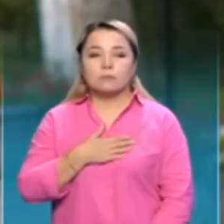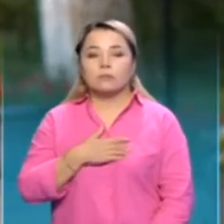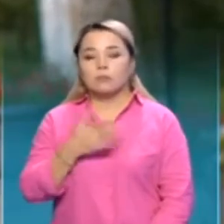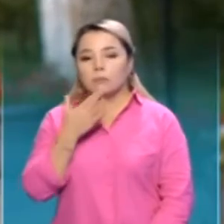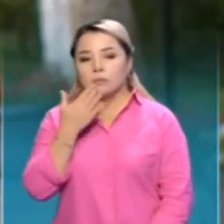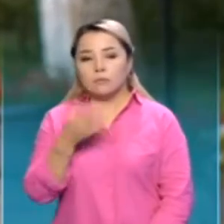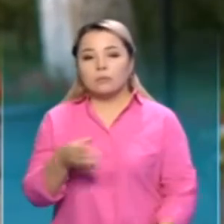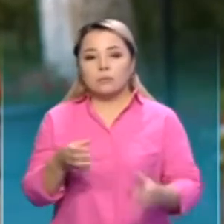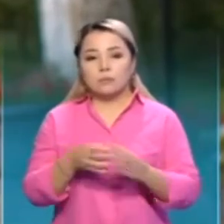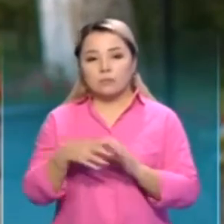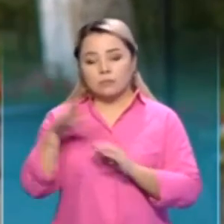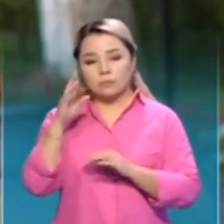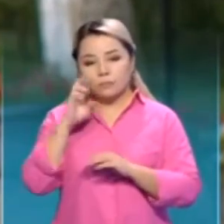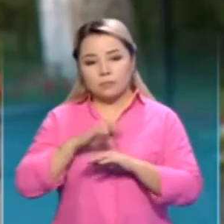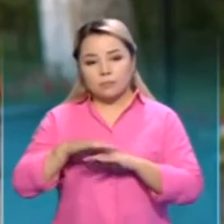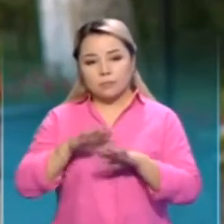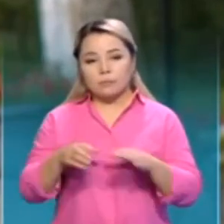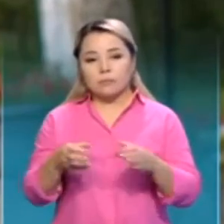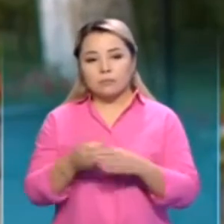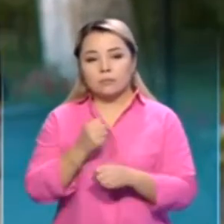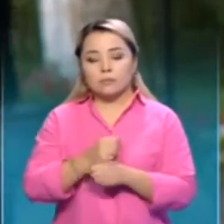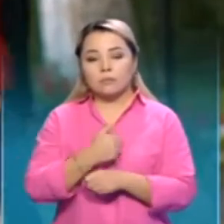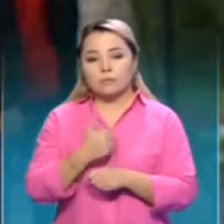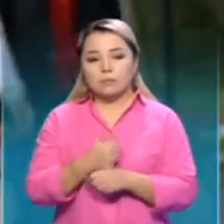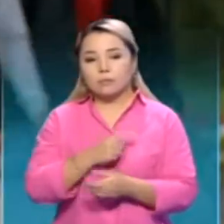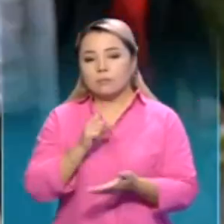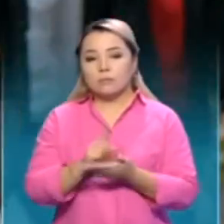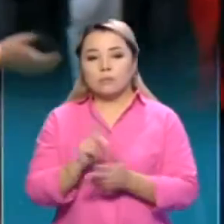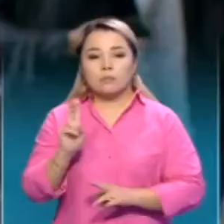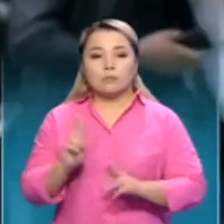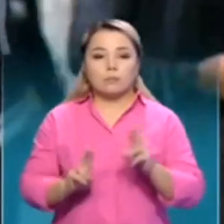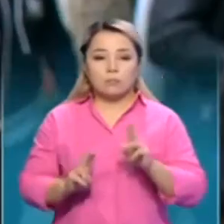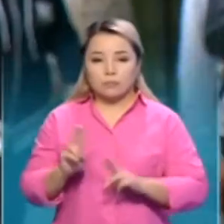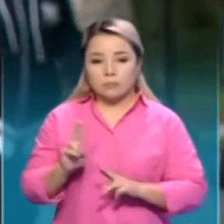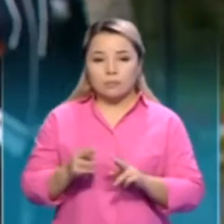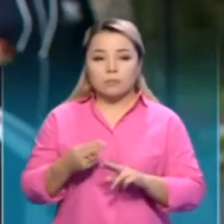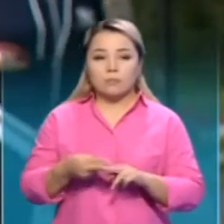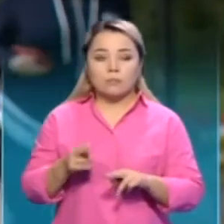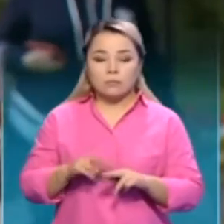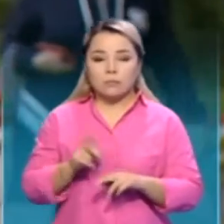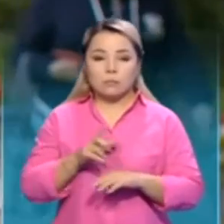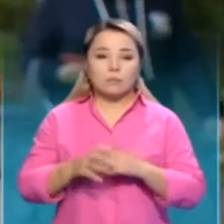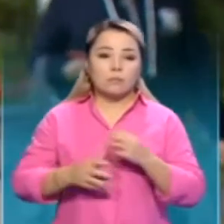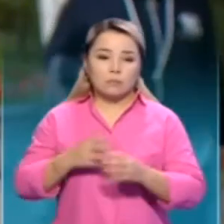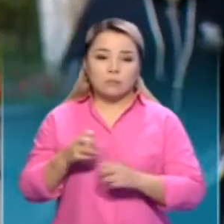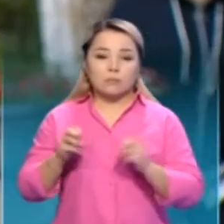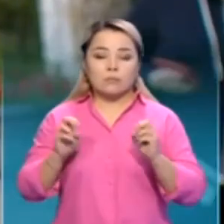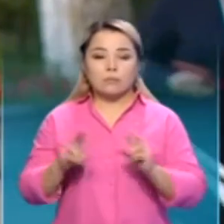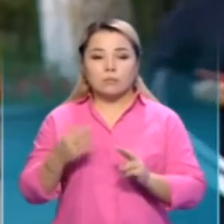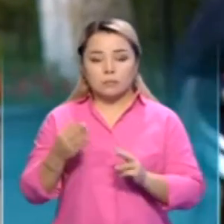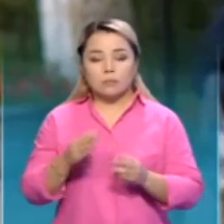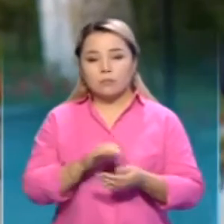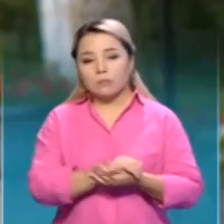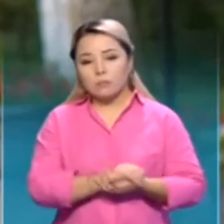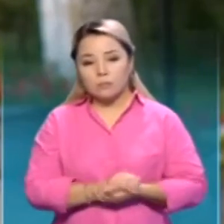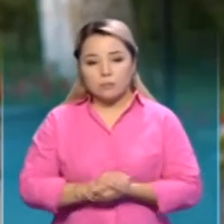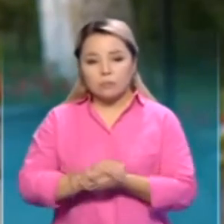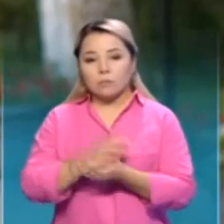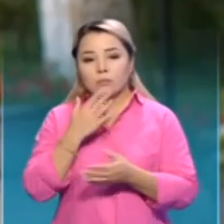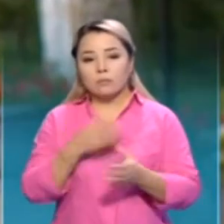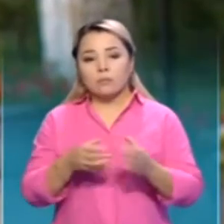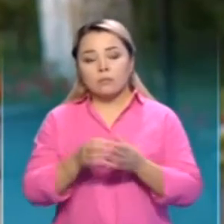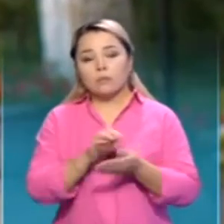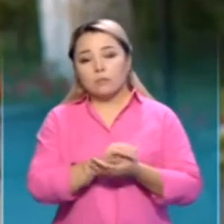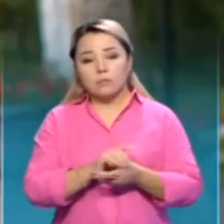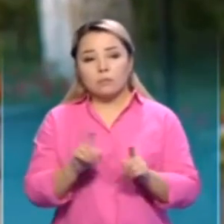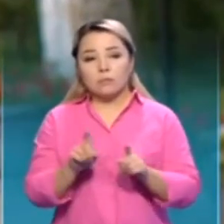полиұлттық мемлекетпіз. Ал бұнда мемлекеттің басты негізгі қағидасы ол халықаралық жаңа татулық, этносаралық